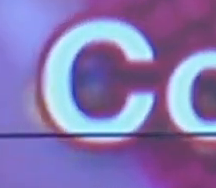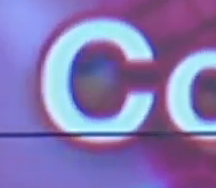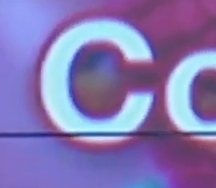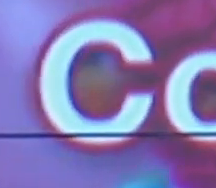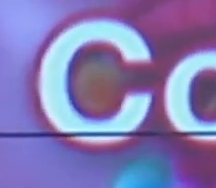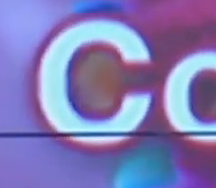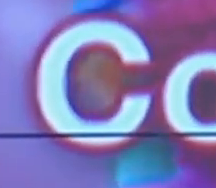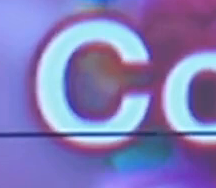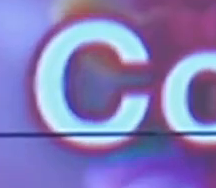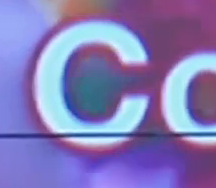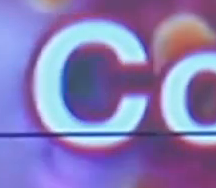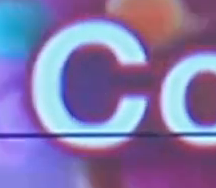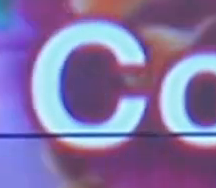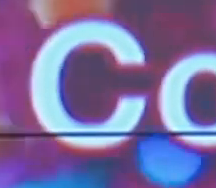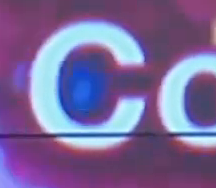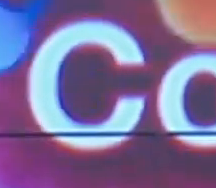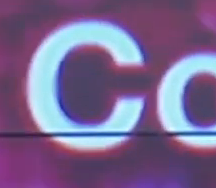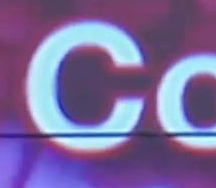حالات تتزاد على الرقم